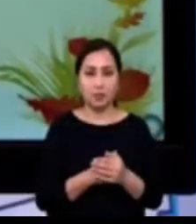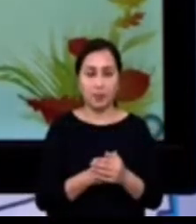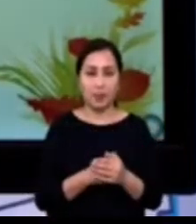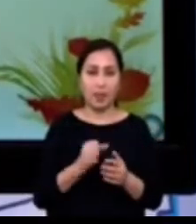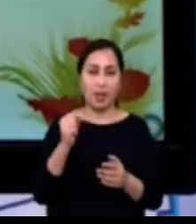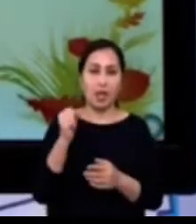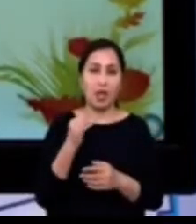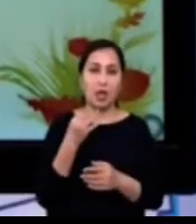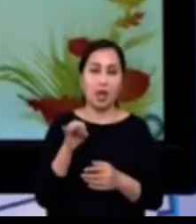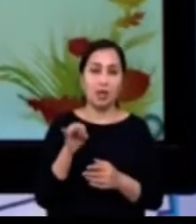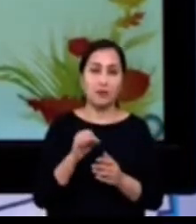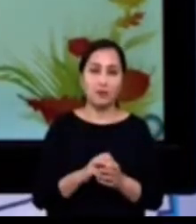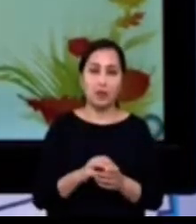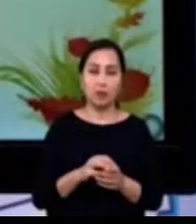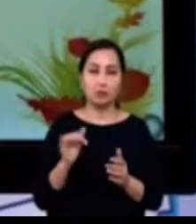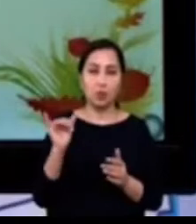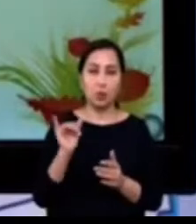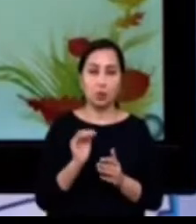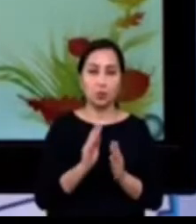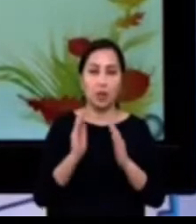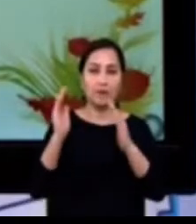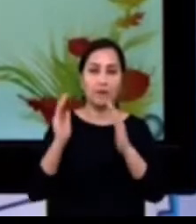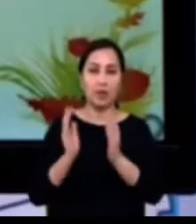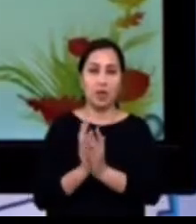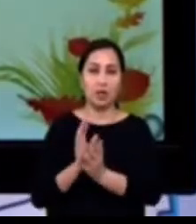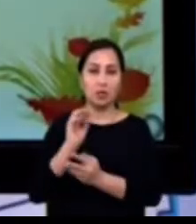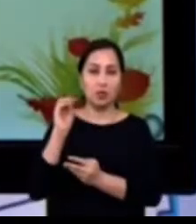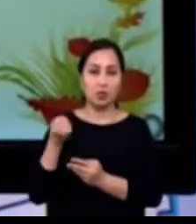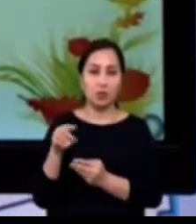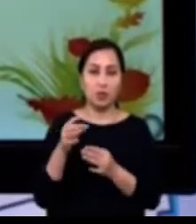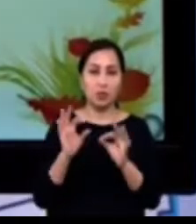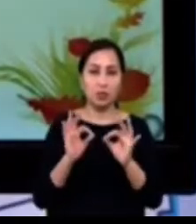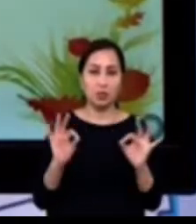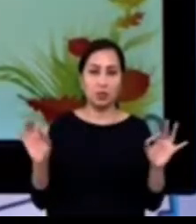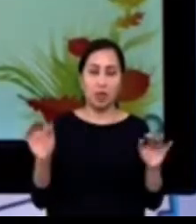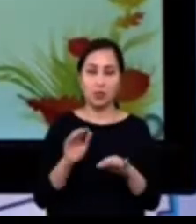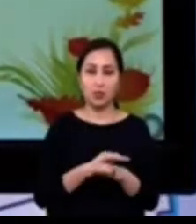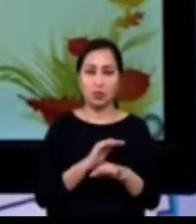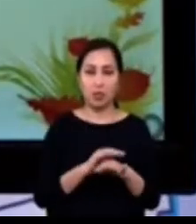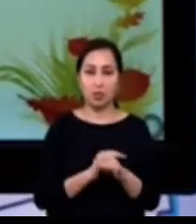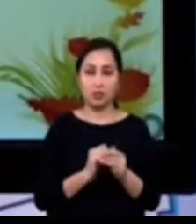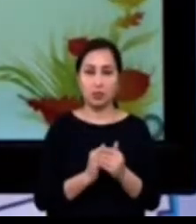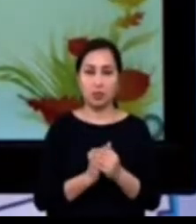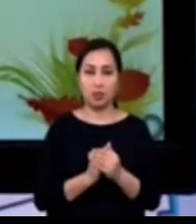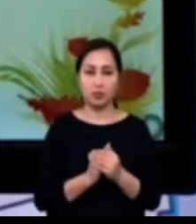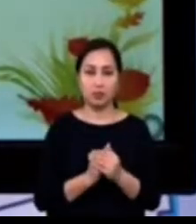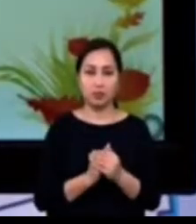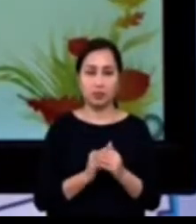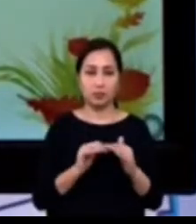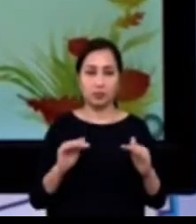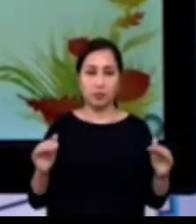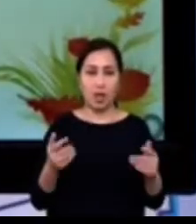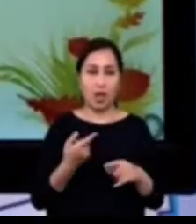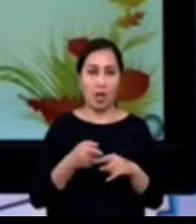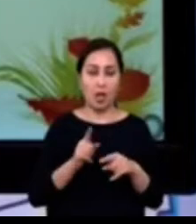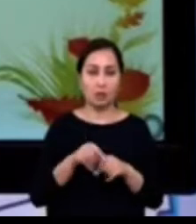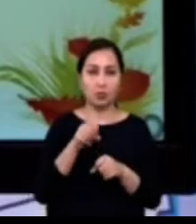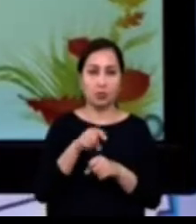Айва отправляется куда? В корзину. Замечательно, ребята! И с этим заданием